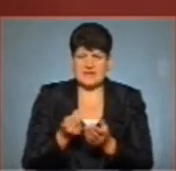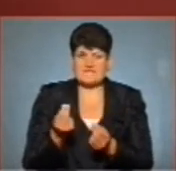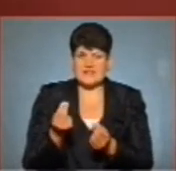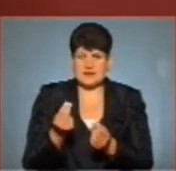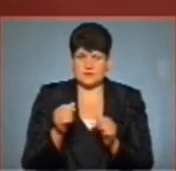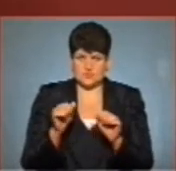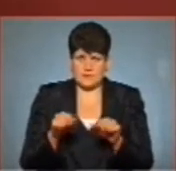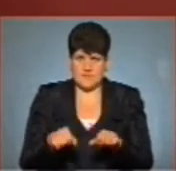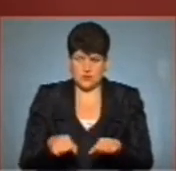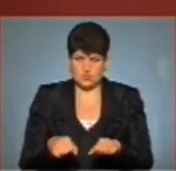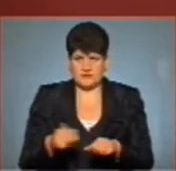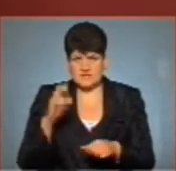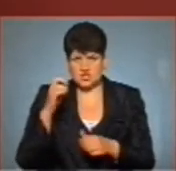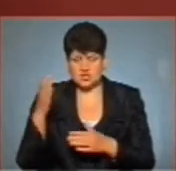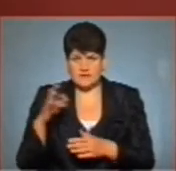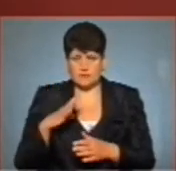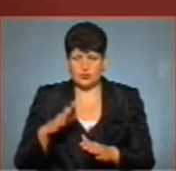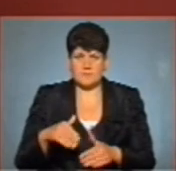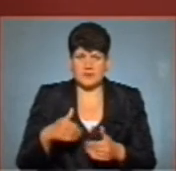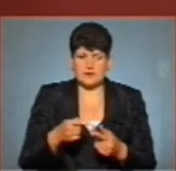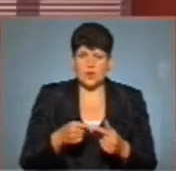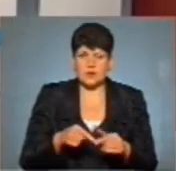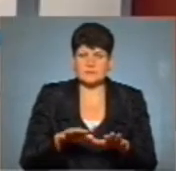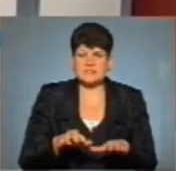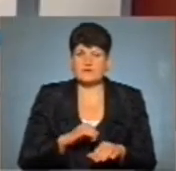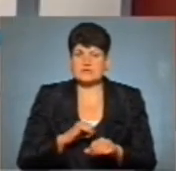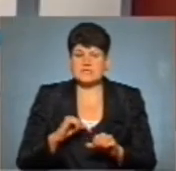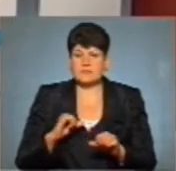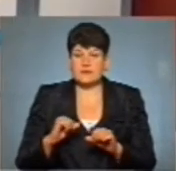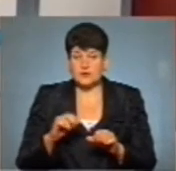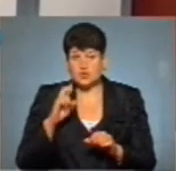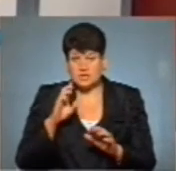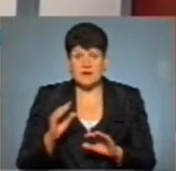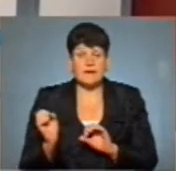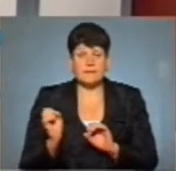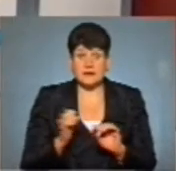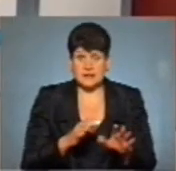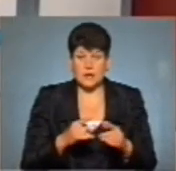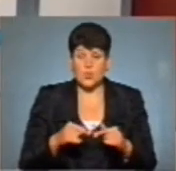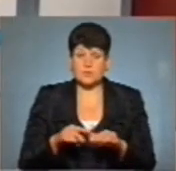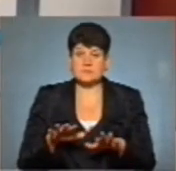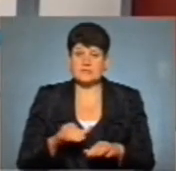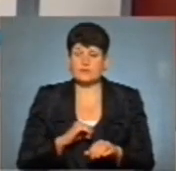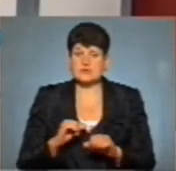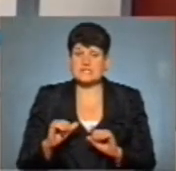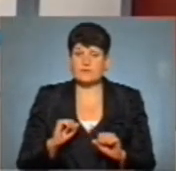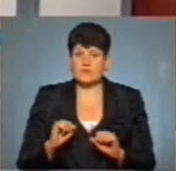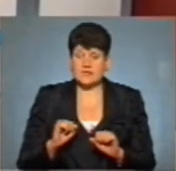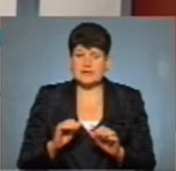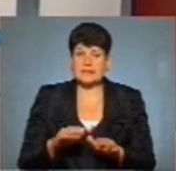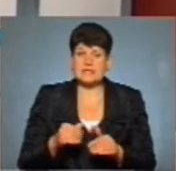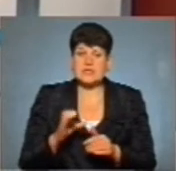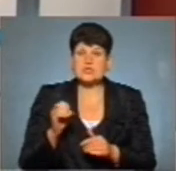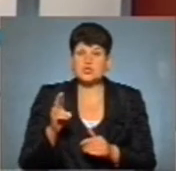ресурсом від держави були передані органам місцевого самоврядування. Тобто, якщо держава передає органам місцевого самоврядування, скажімо так, надання